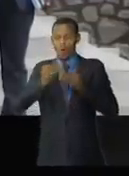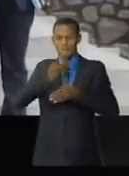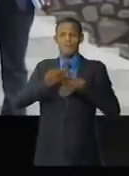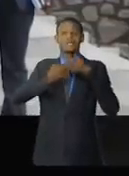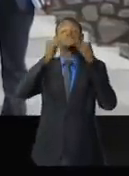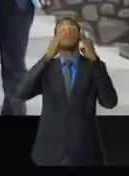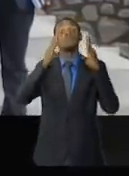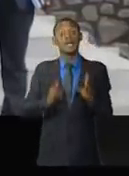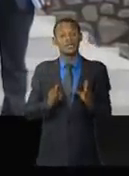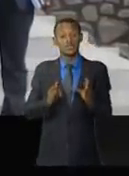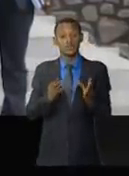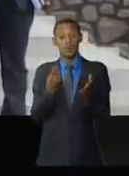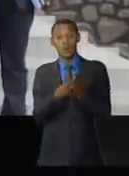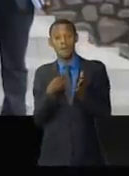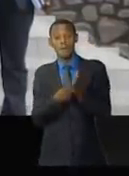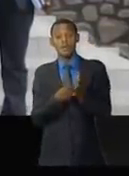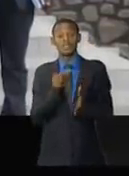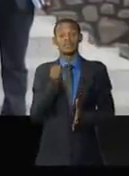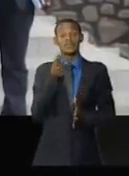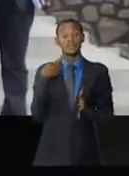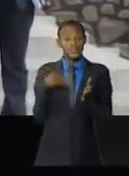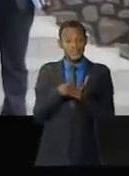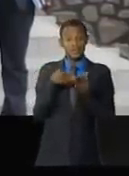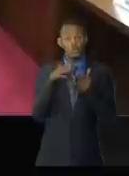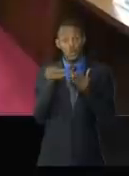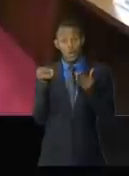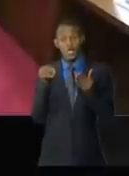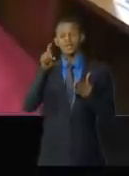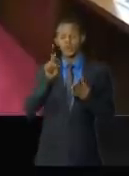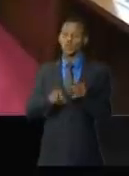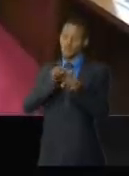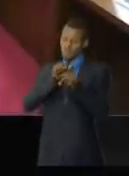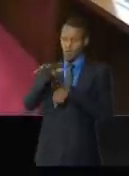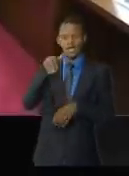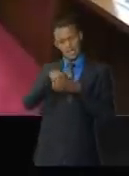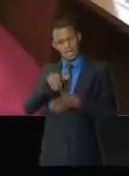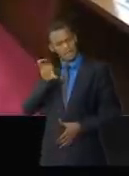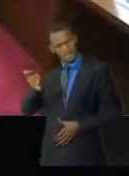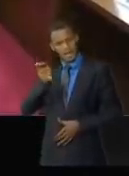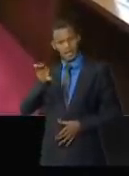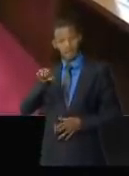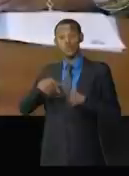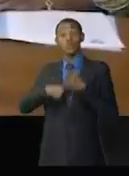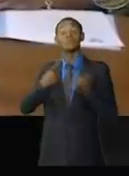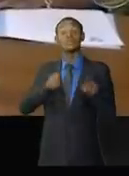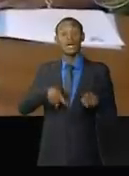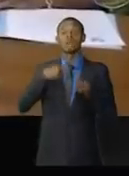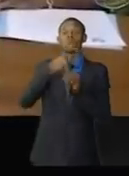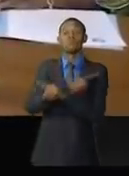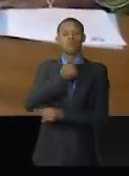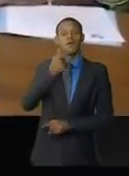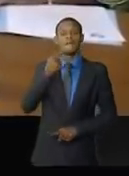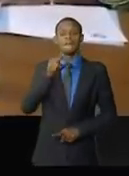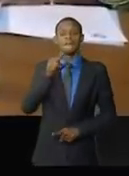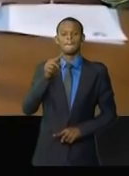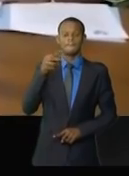se réaliser par voie bancaire à partir du mois de mars. Il a été aussi question de la publication le 1er